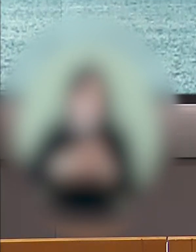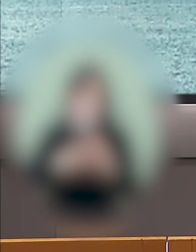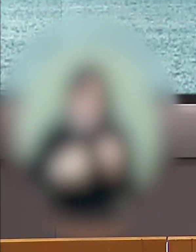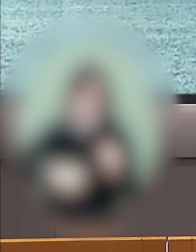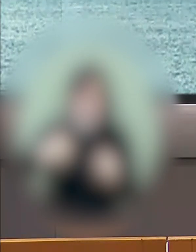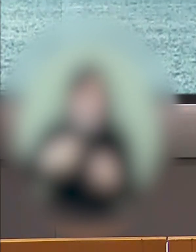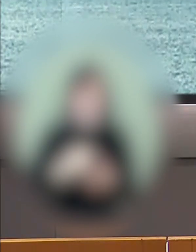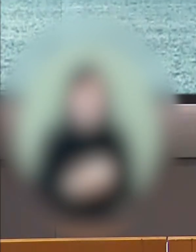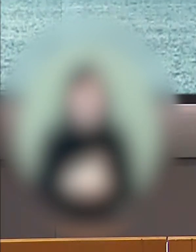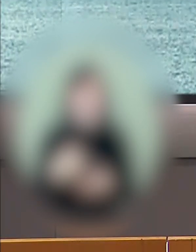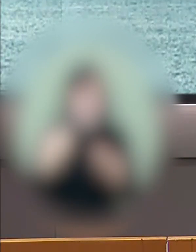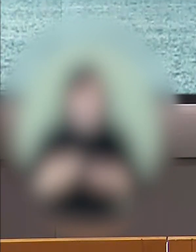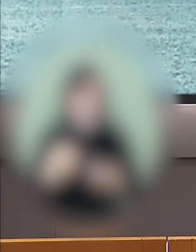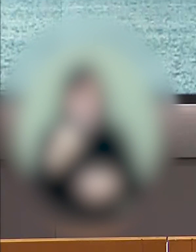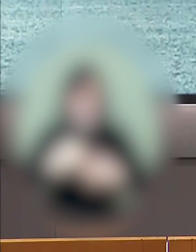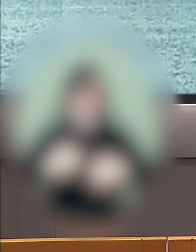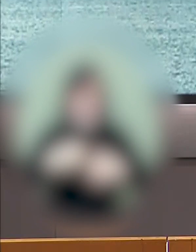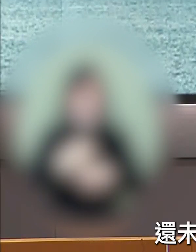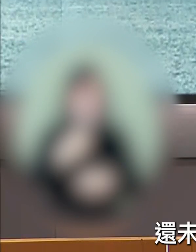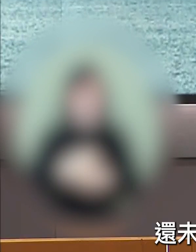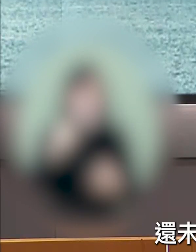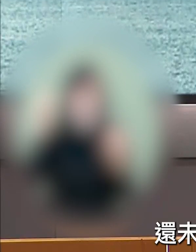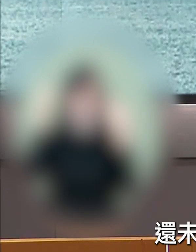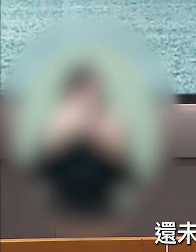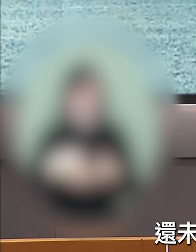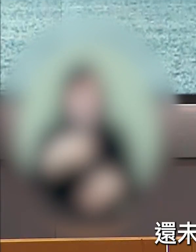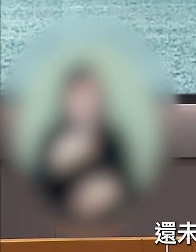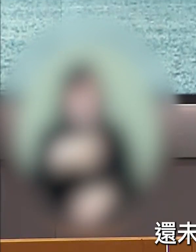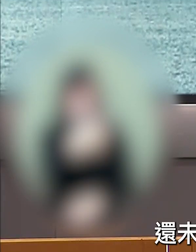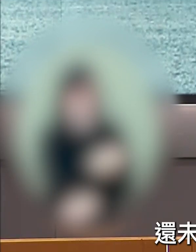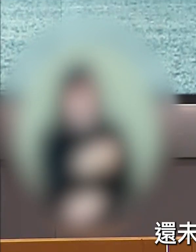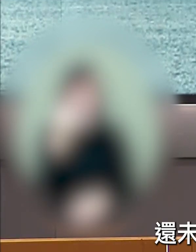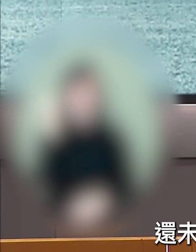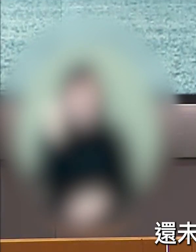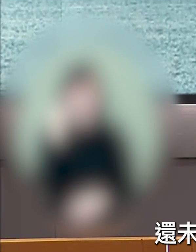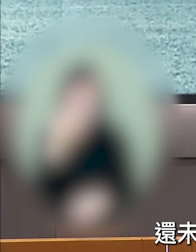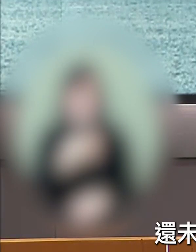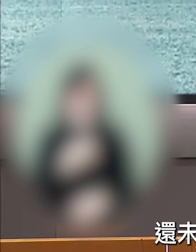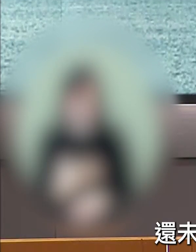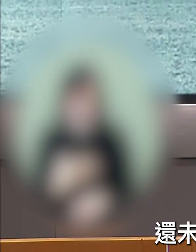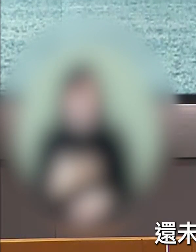前嘅急務咧，仍然都要針對住一啲仲未接種疫苗嘅長者同埋